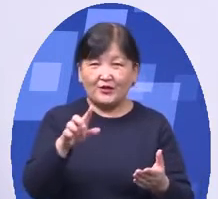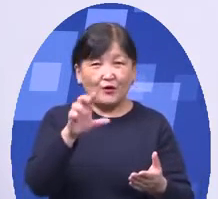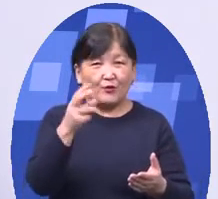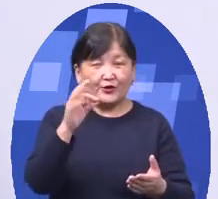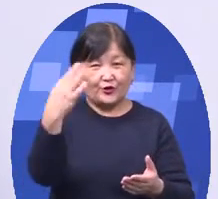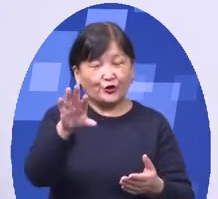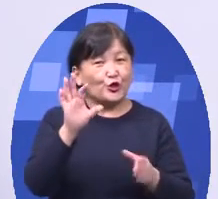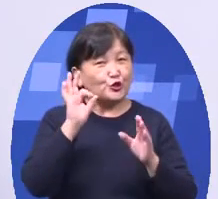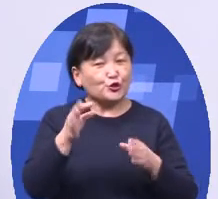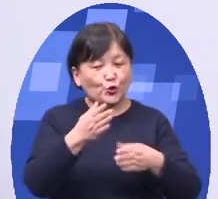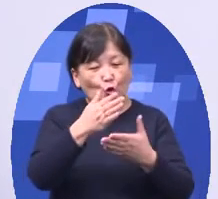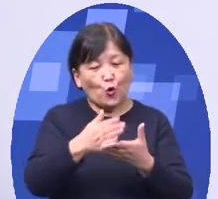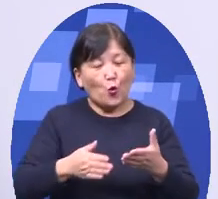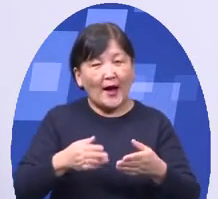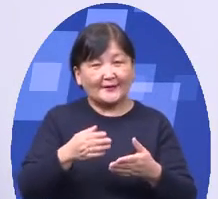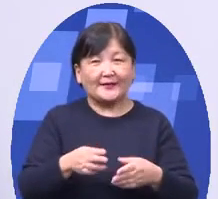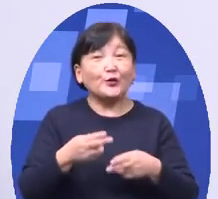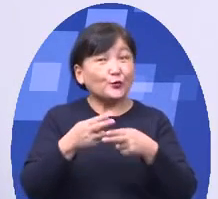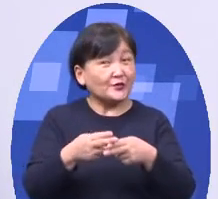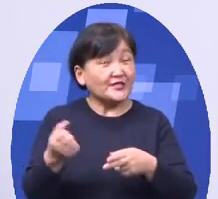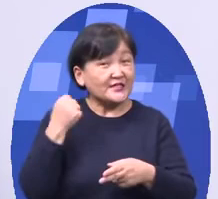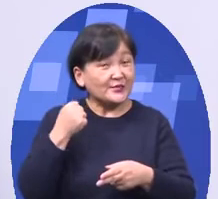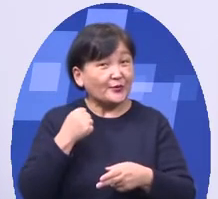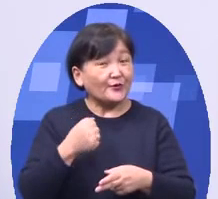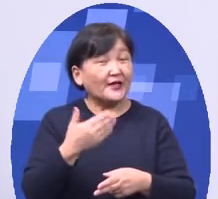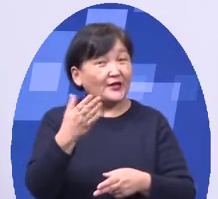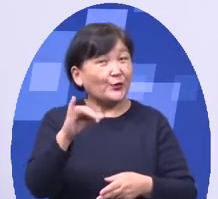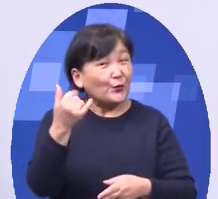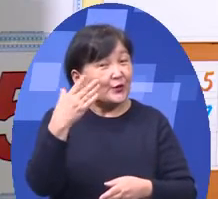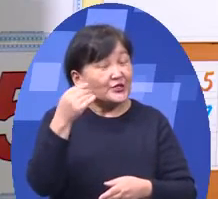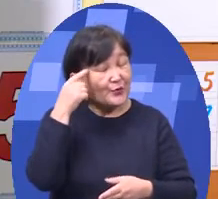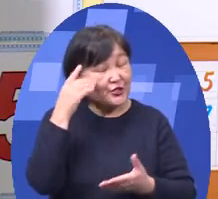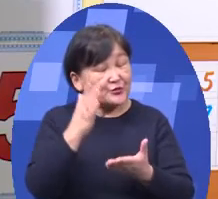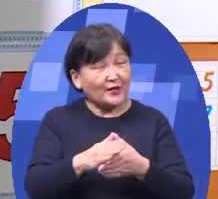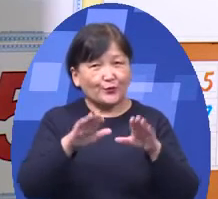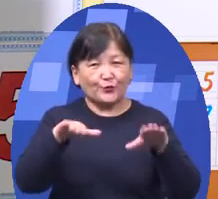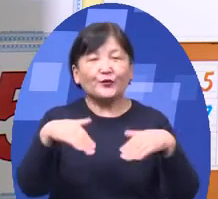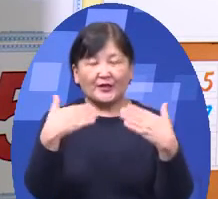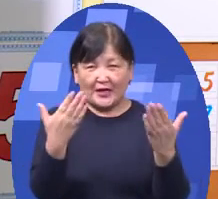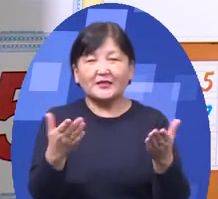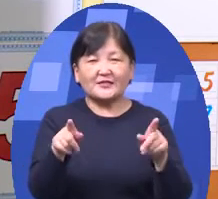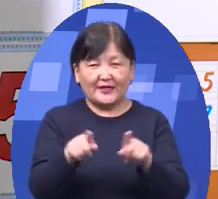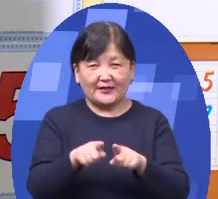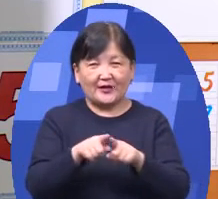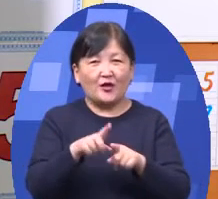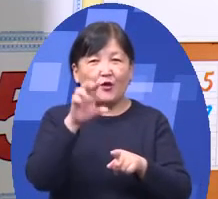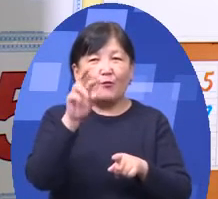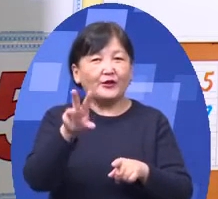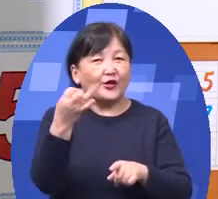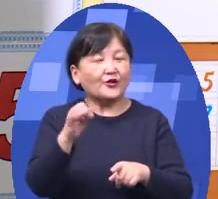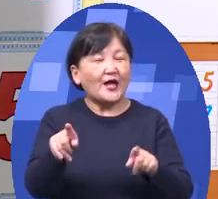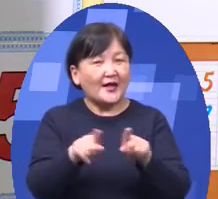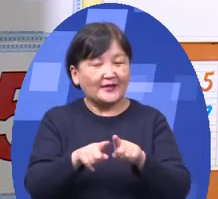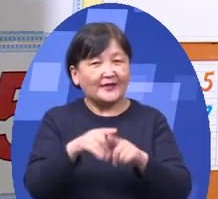болдоод бялуугаа зөв хугацаанд тусалж чадсан болов. Та нар юу гэж бодож байна? Хүүхдүүдээ, та нар ч гэсэн болдоотой